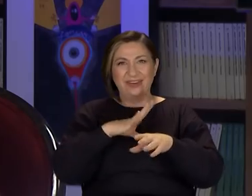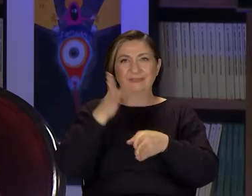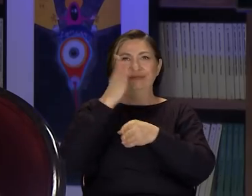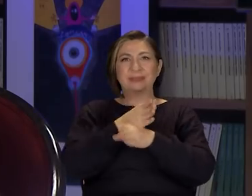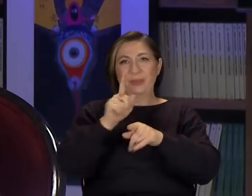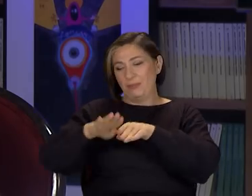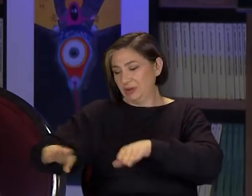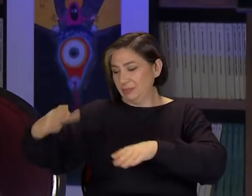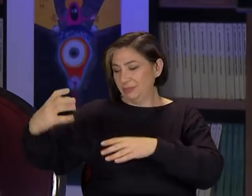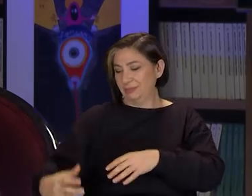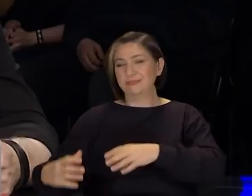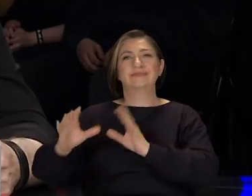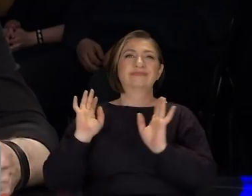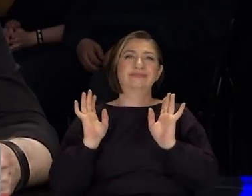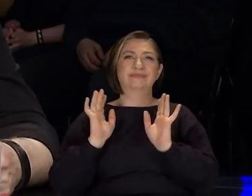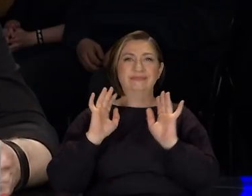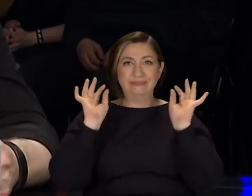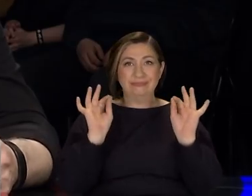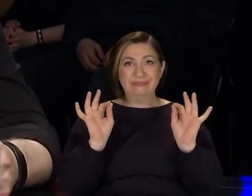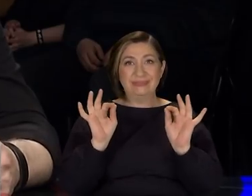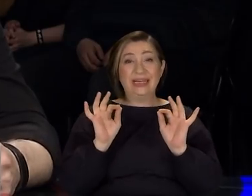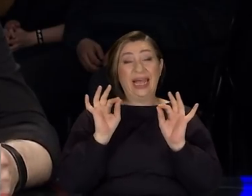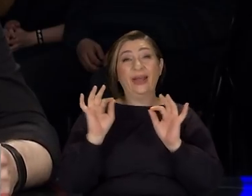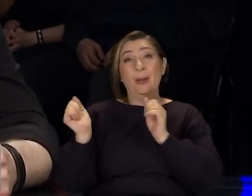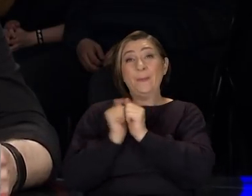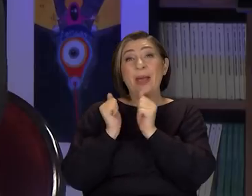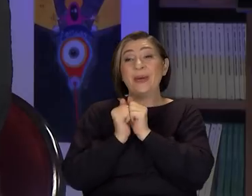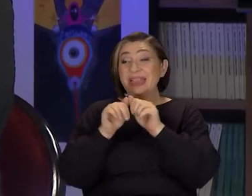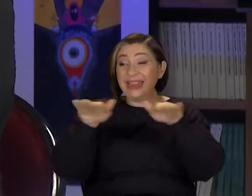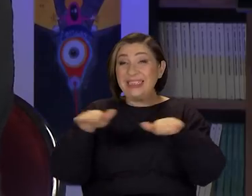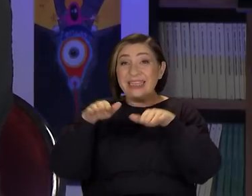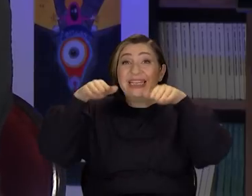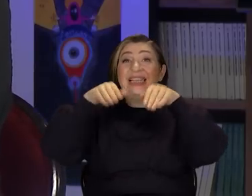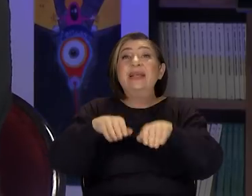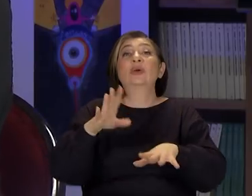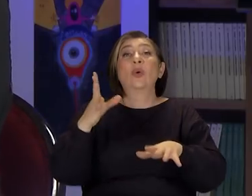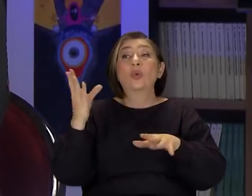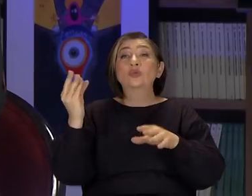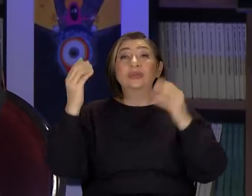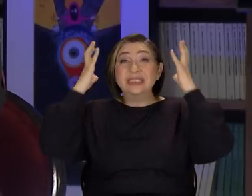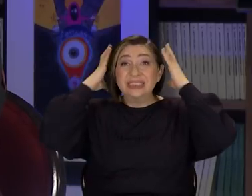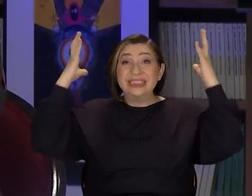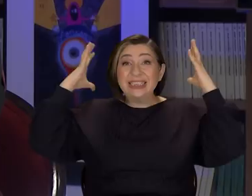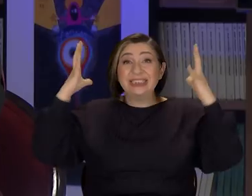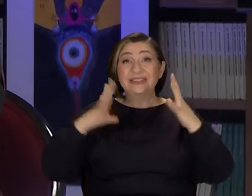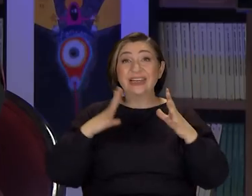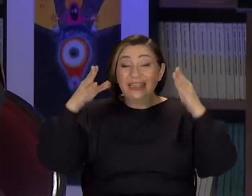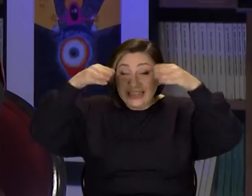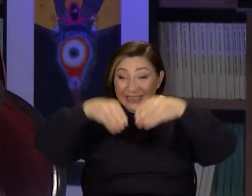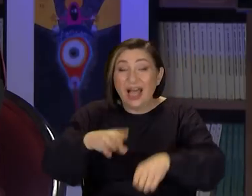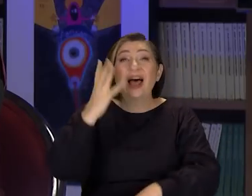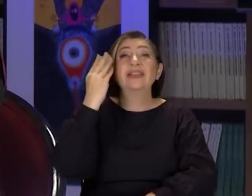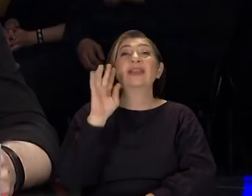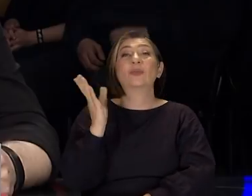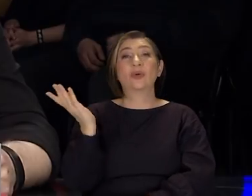değil mi? Bir masa. Tabii tabii. Aynen. Ha? Aynen. Ya mesela beraber ya, nasıl denize girebilirim? Çünkü o kadar çok saçı var ki denize girdiğini anlamıyor falan.